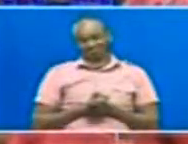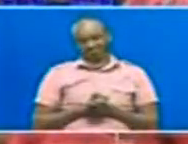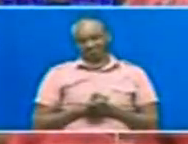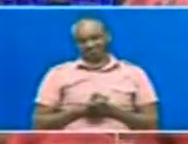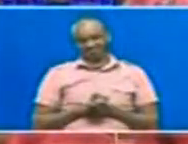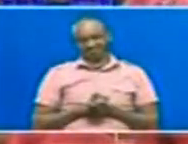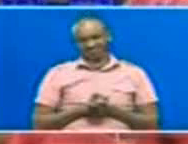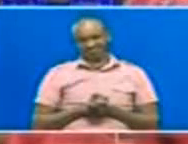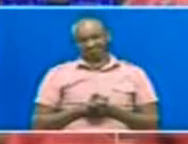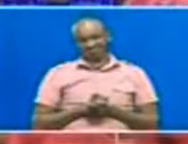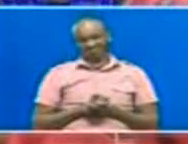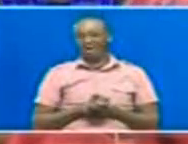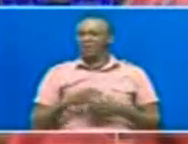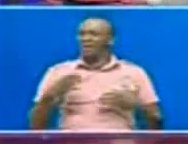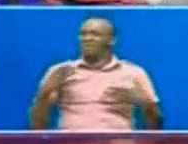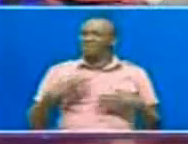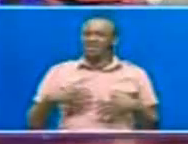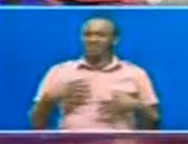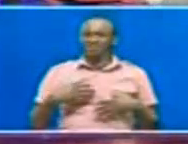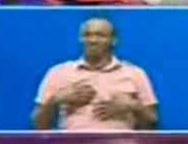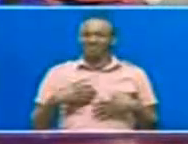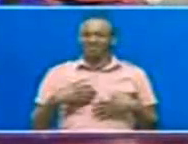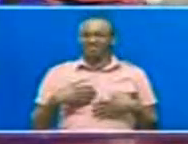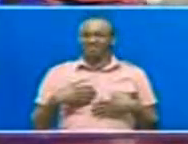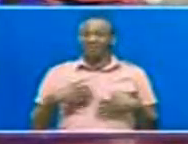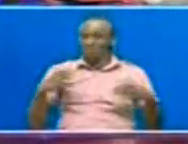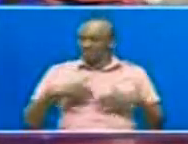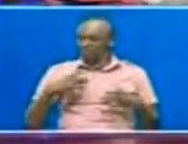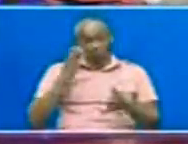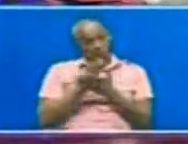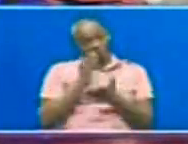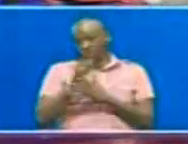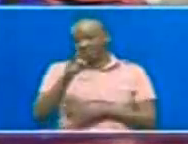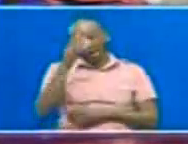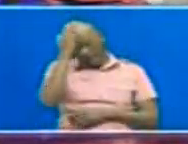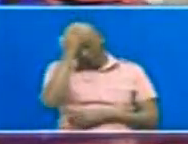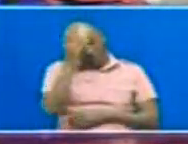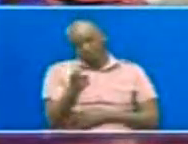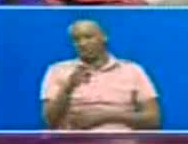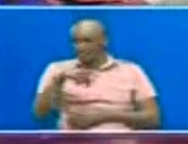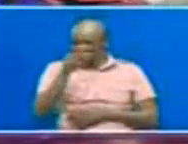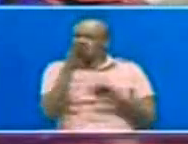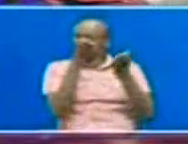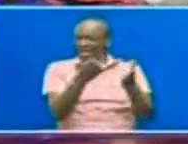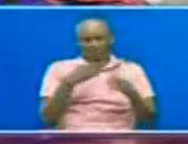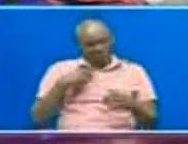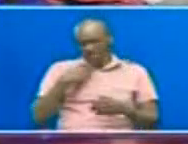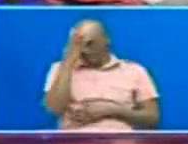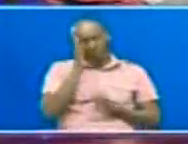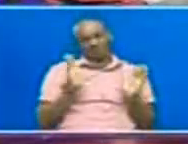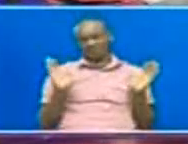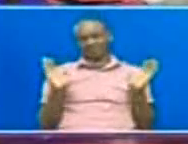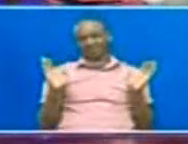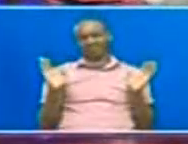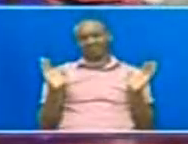That's incredible, Joe. I mean, people just, you know, it's humbling. It's humbling to be in your presence. That's what I'm trying to say.